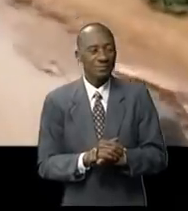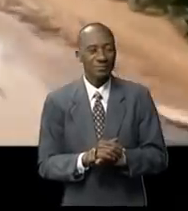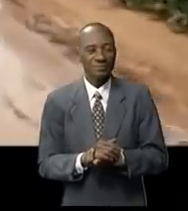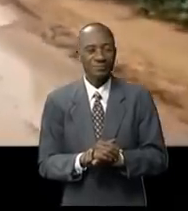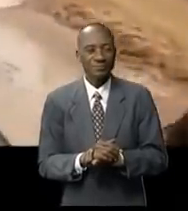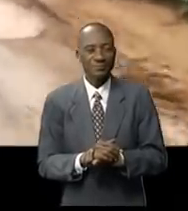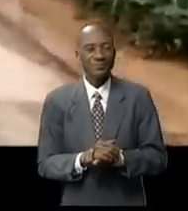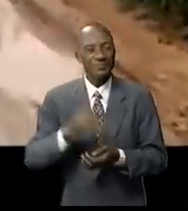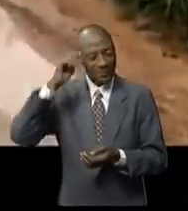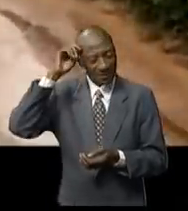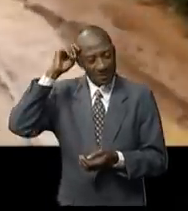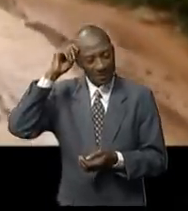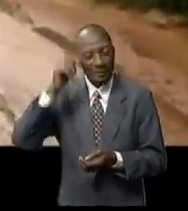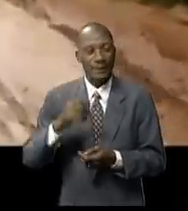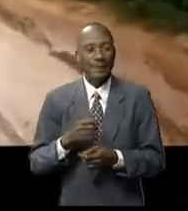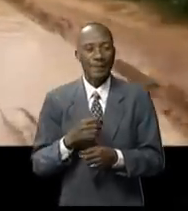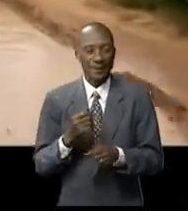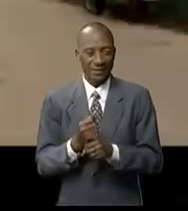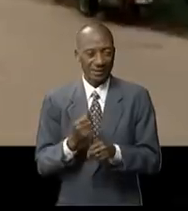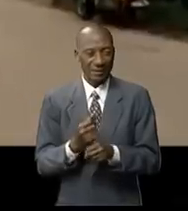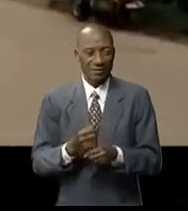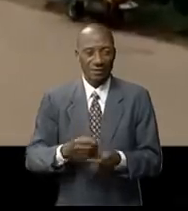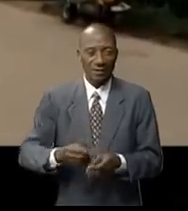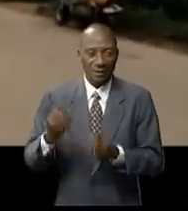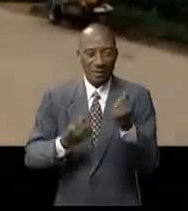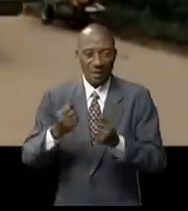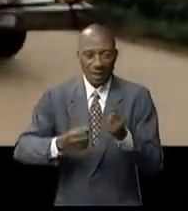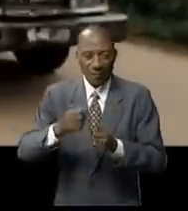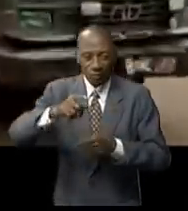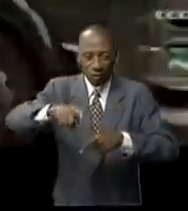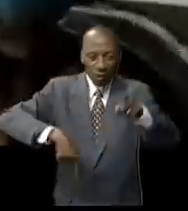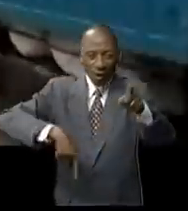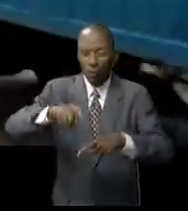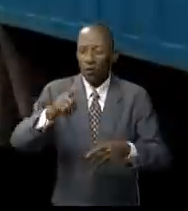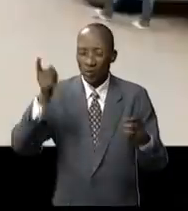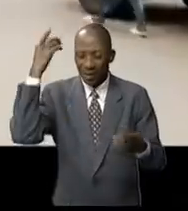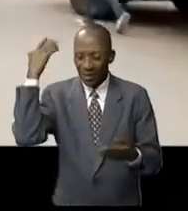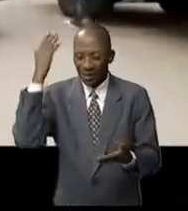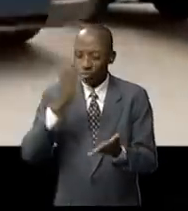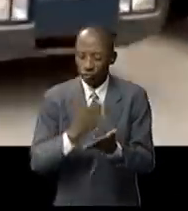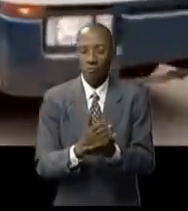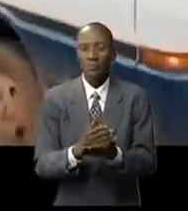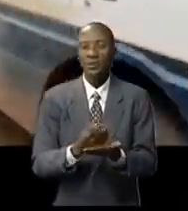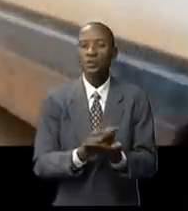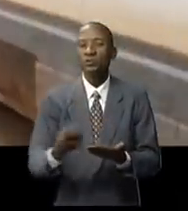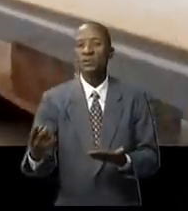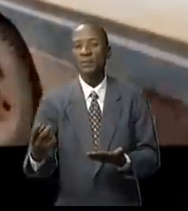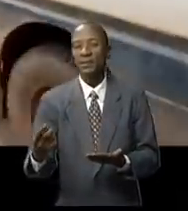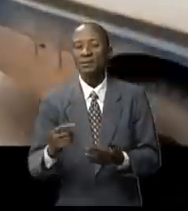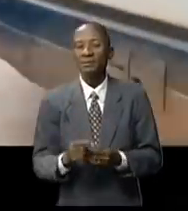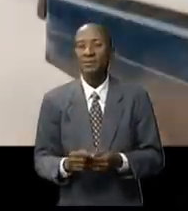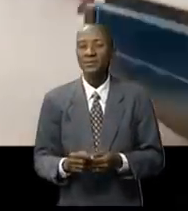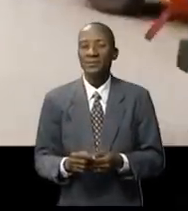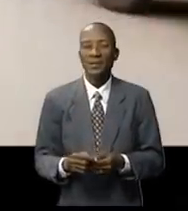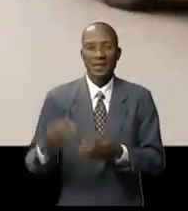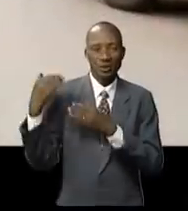Faut-il rappeler que le trafic sur cette rançon a été suspendu il y a une semaine, occasion pour les autorités et le comité